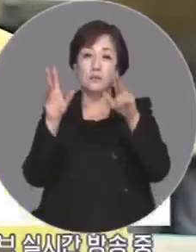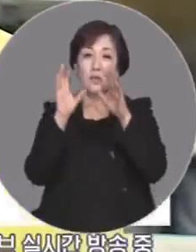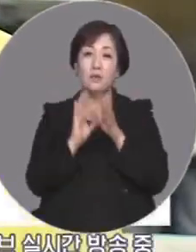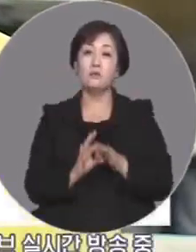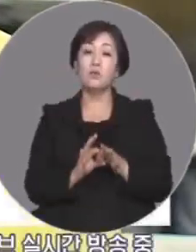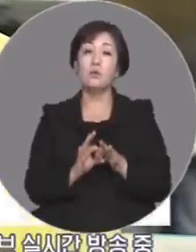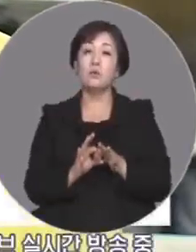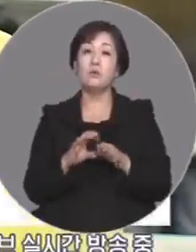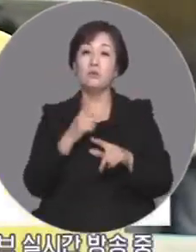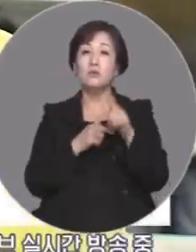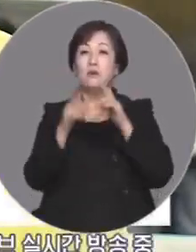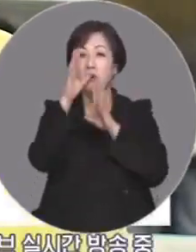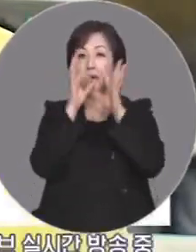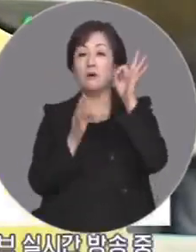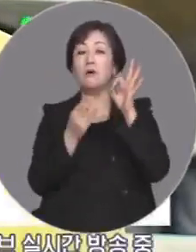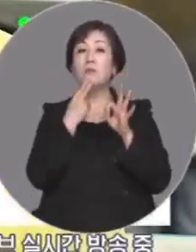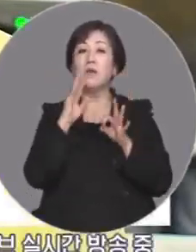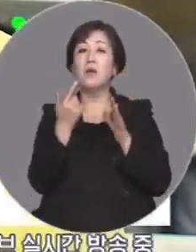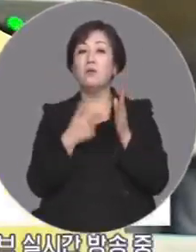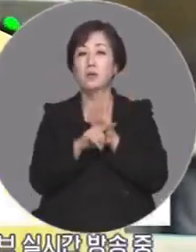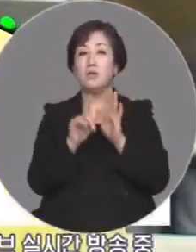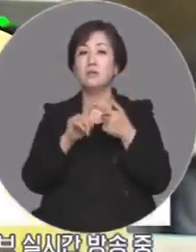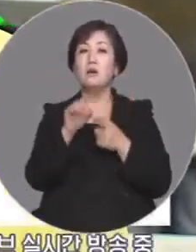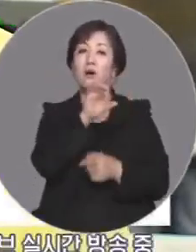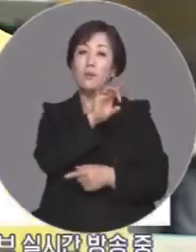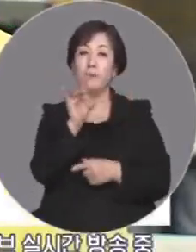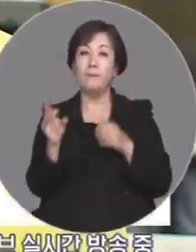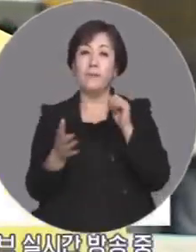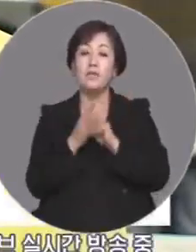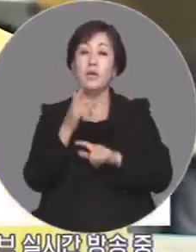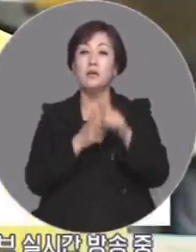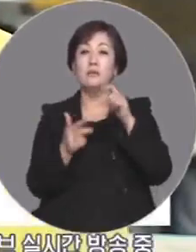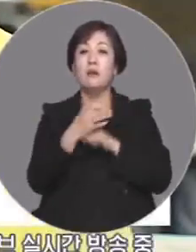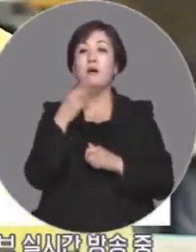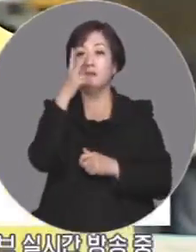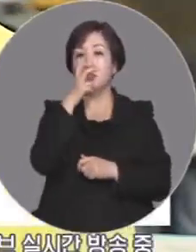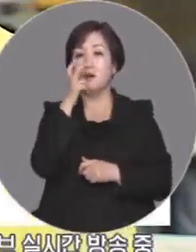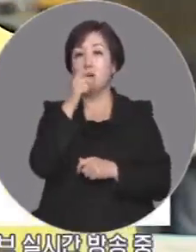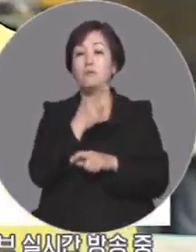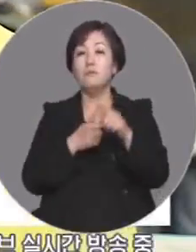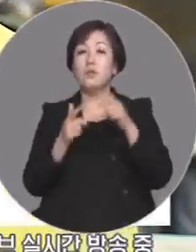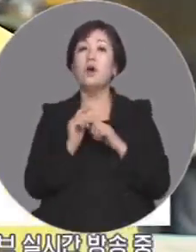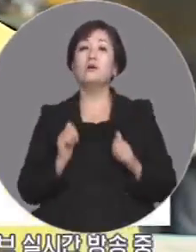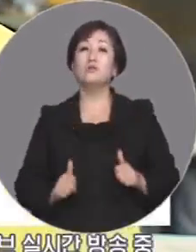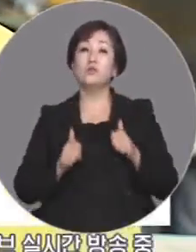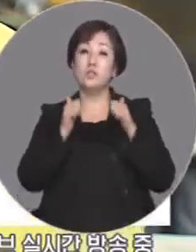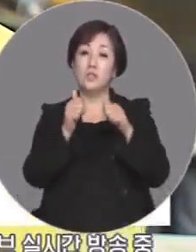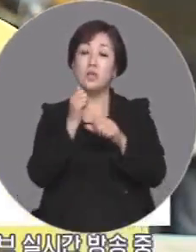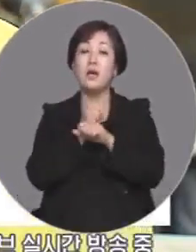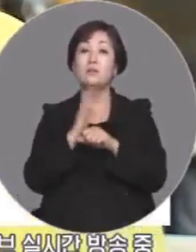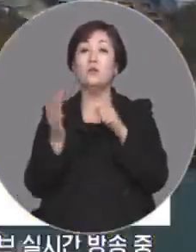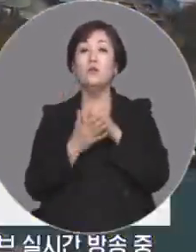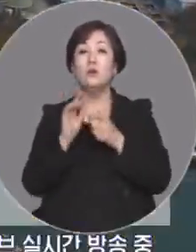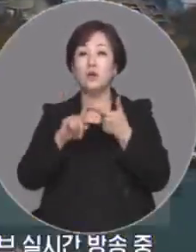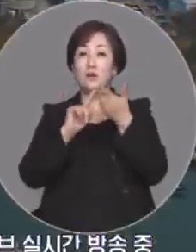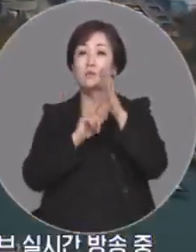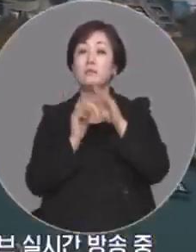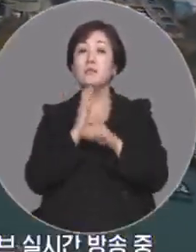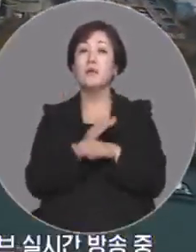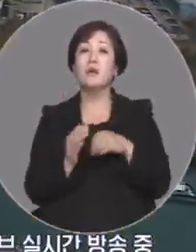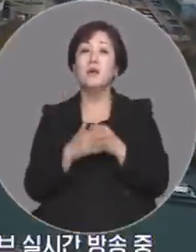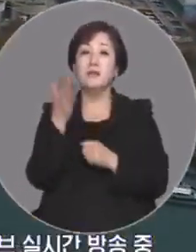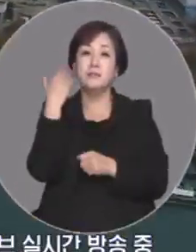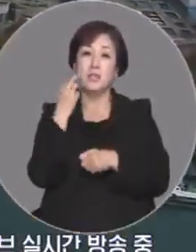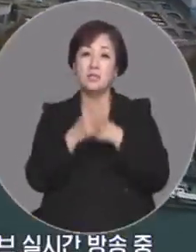지속적으로 재해가 발생하지 않도록 취약사업 등을 대상으로 점검을 충실히 하도록 그렇게 하겠습니다.